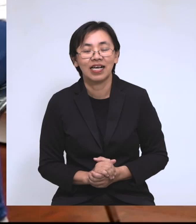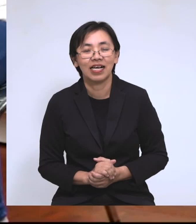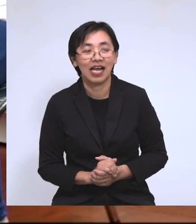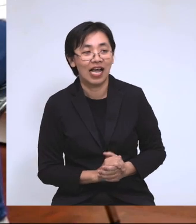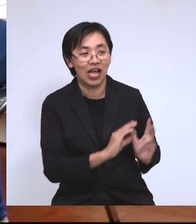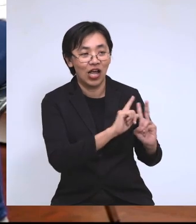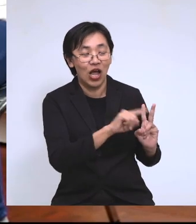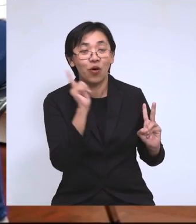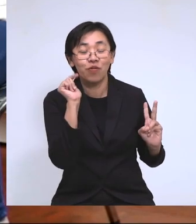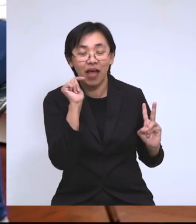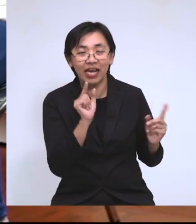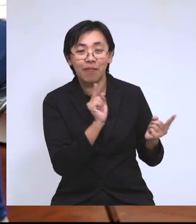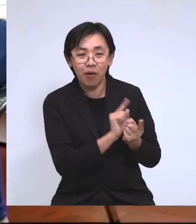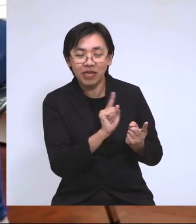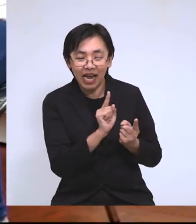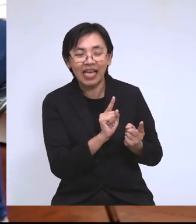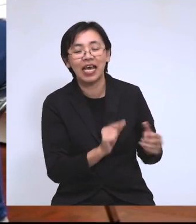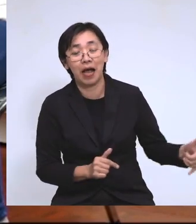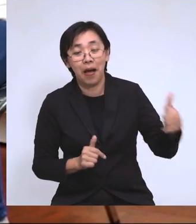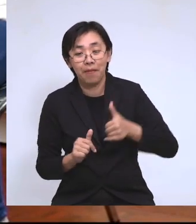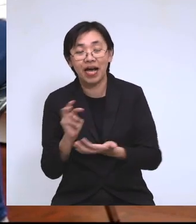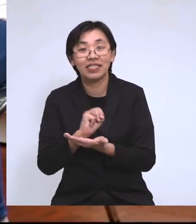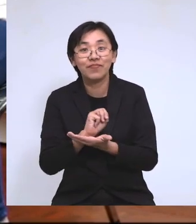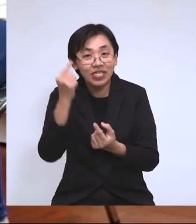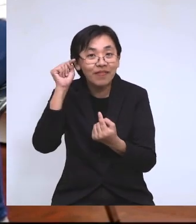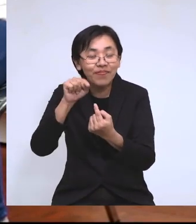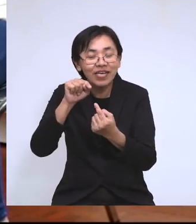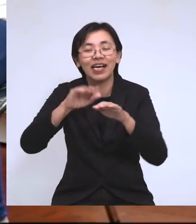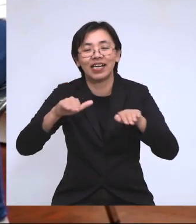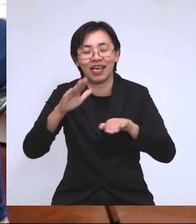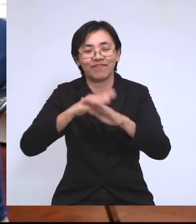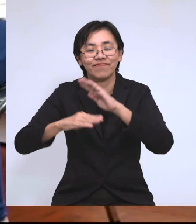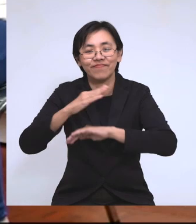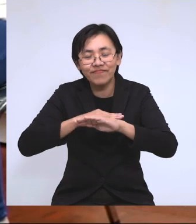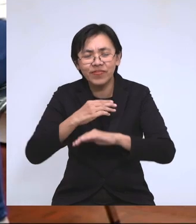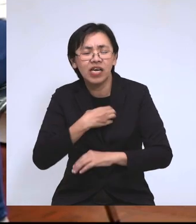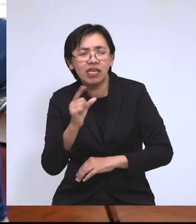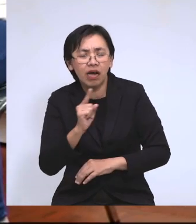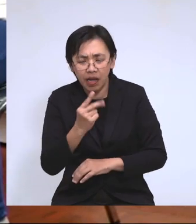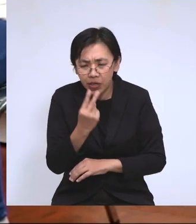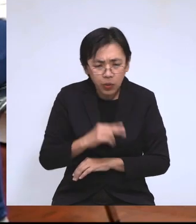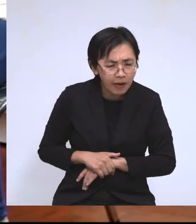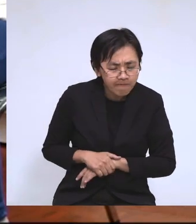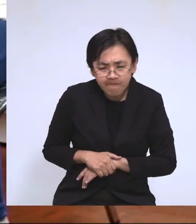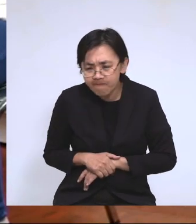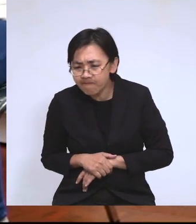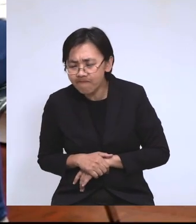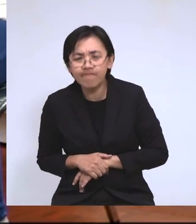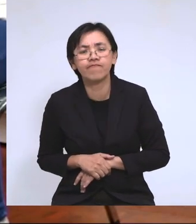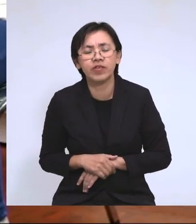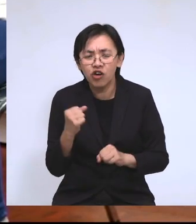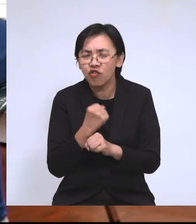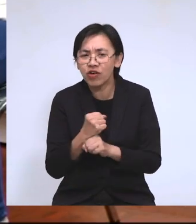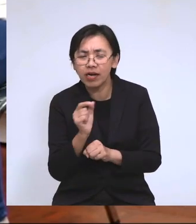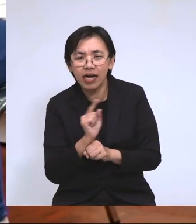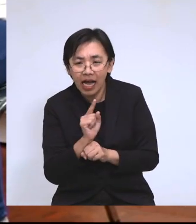ม่พี่มอสเนี่ยค่ะกับคุณน้ำหวานเนี่ยเจอตอนแรกที่มามูลนิธิเพื่อเด็กพิการก็คือเพื่อจะแบบที่มานะคะก็อยากจะมาดูว่าเอ้ยเ